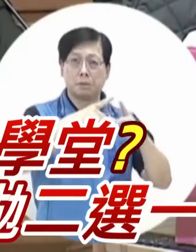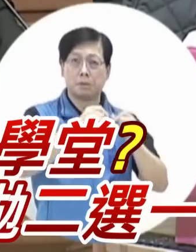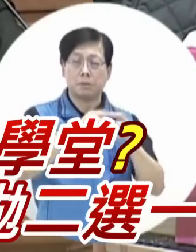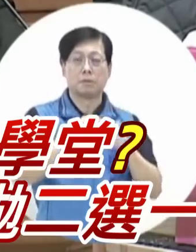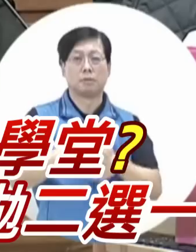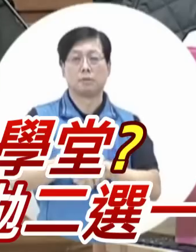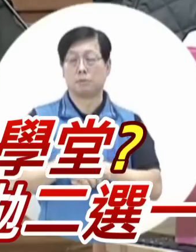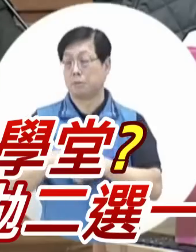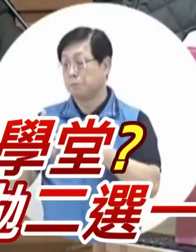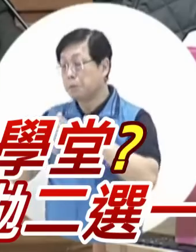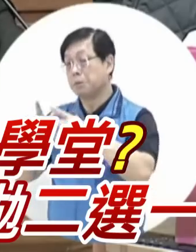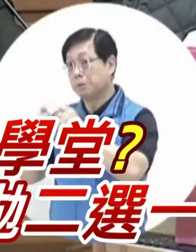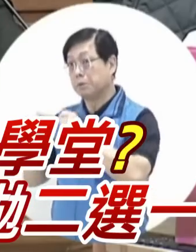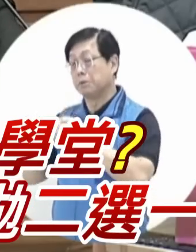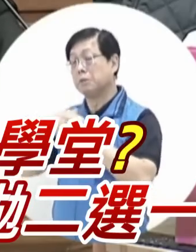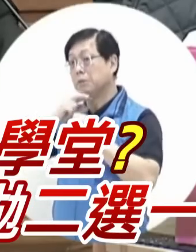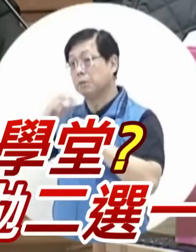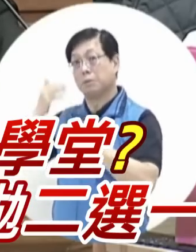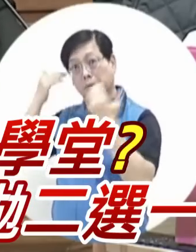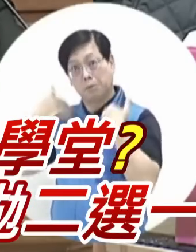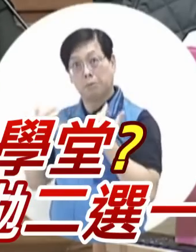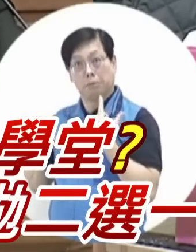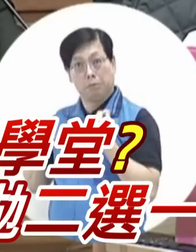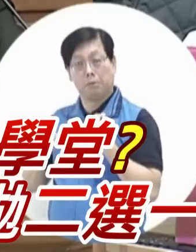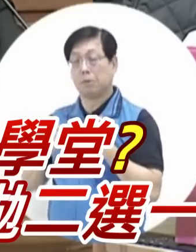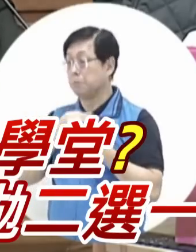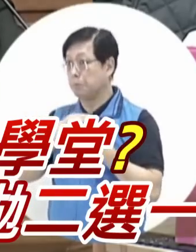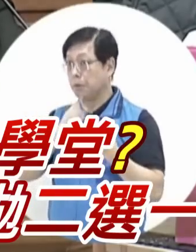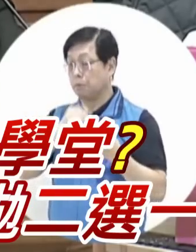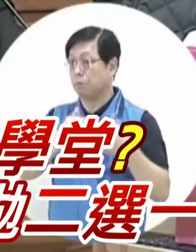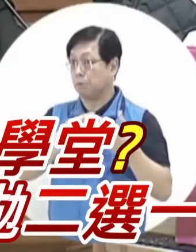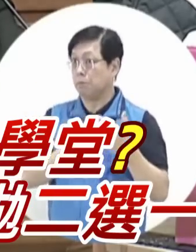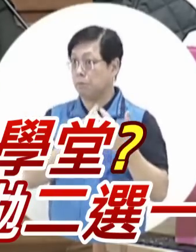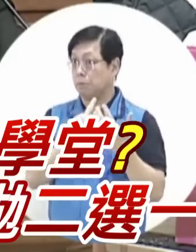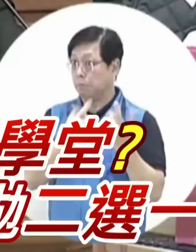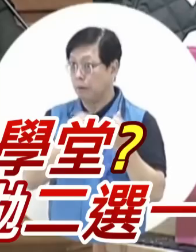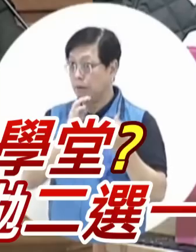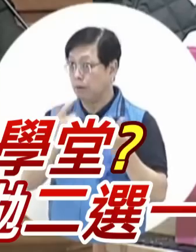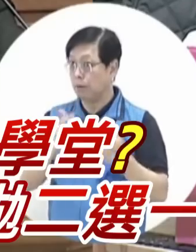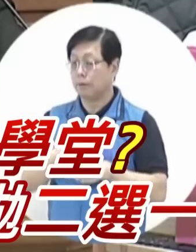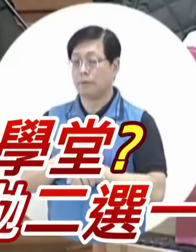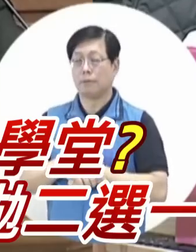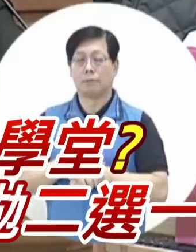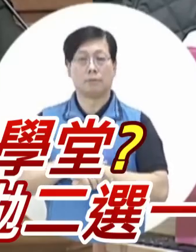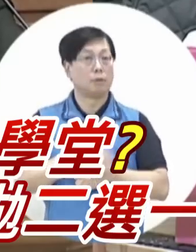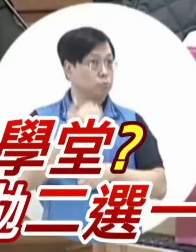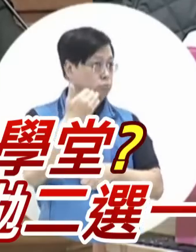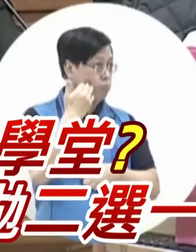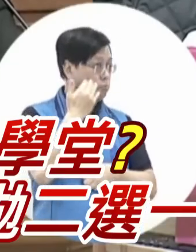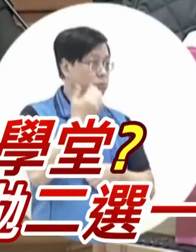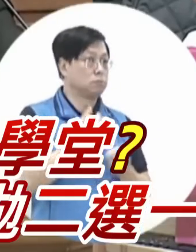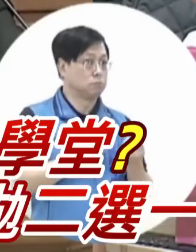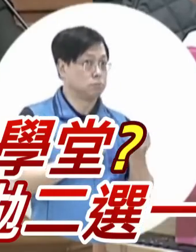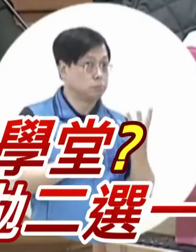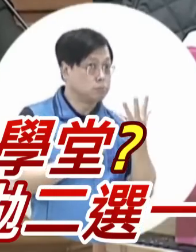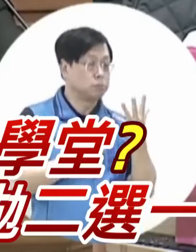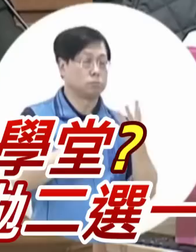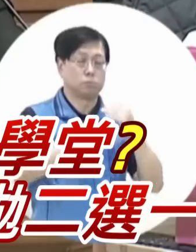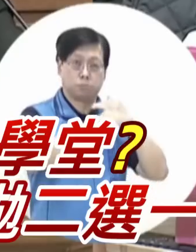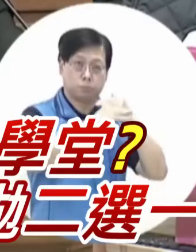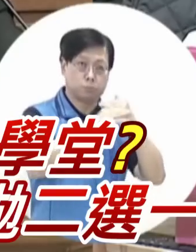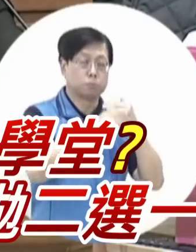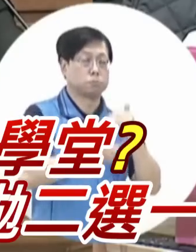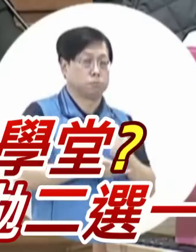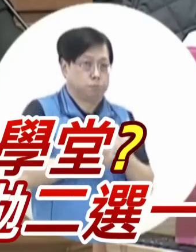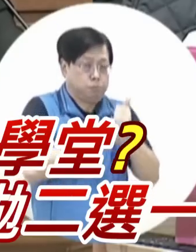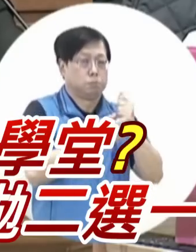跟美国、日本、英国、韩国同盟，也不要跟中国、俄罗斯同盟，是不是？ 越多的， 越多都 平等、尊严、友